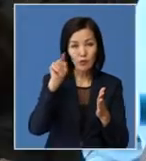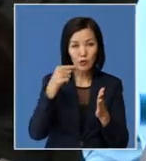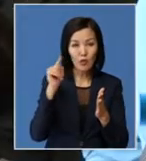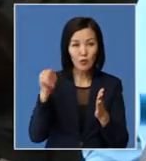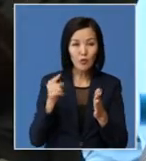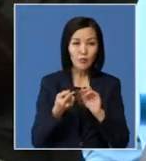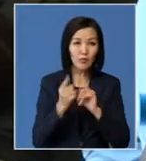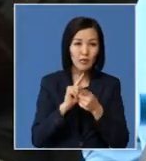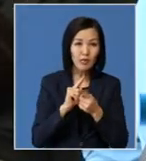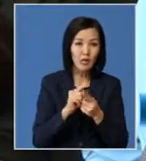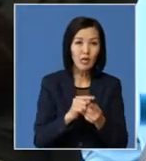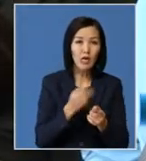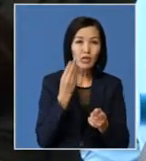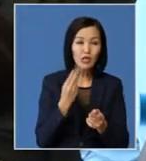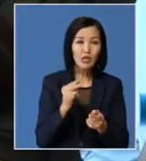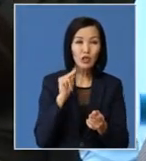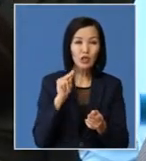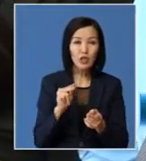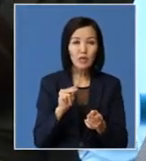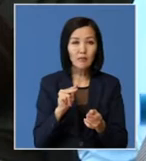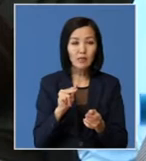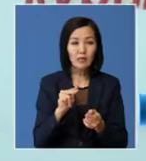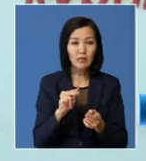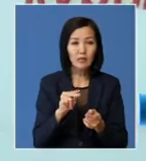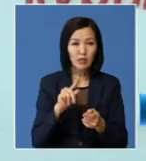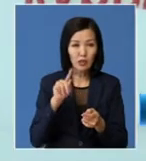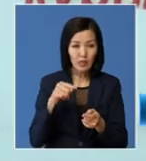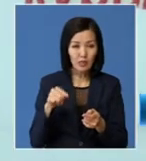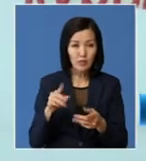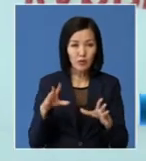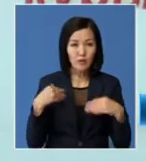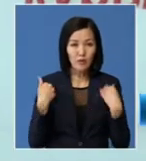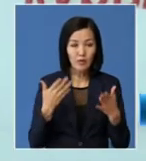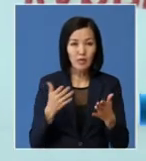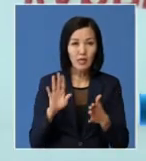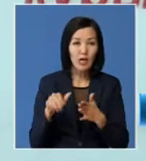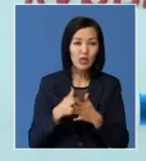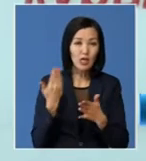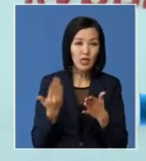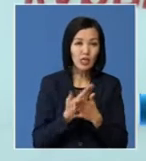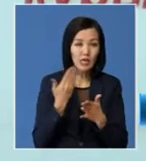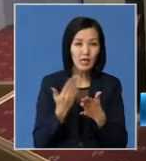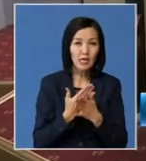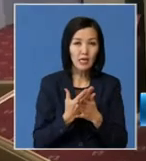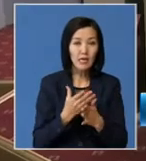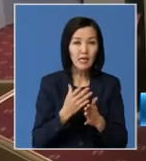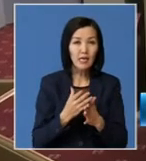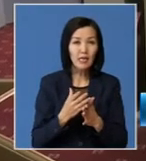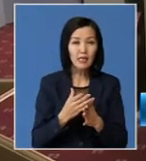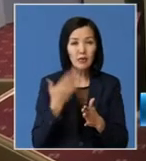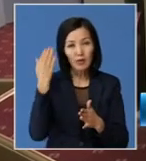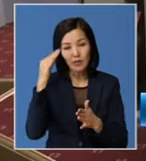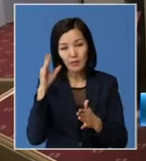айналса, тек ш мен ч әріптері біріккен таңбалармен берілген. Тіл мамандары жаңа әліпбидің басты жаңалығы енді кірме сөздер